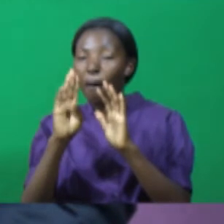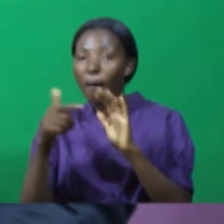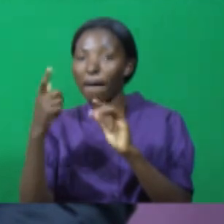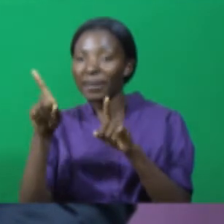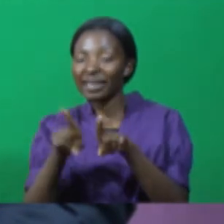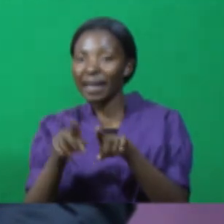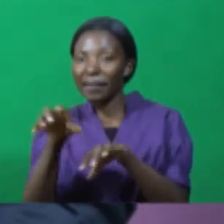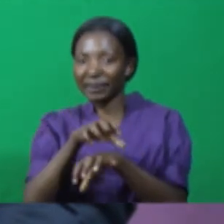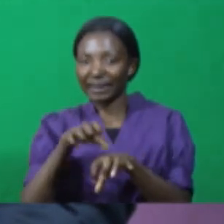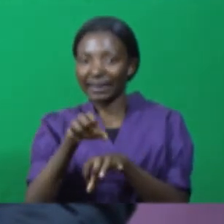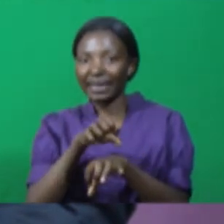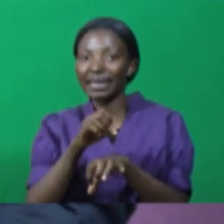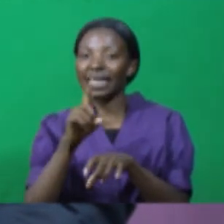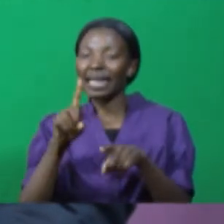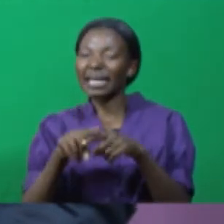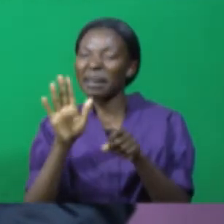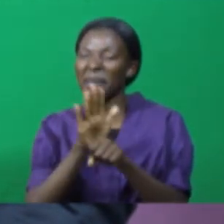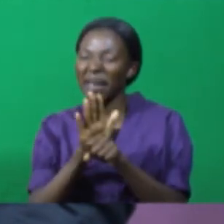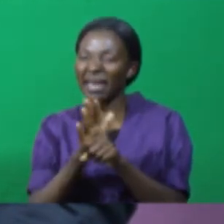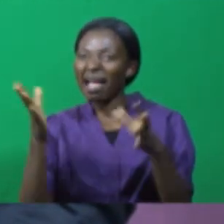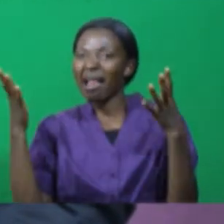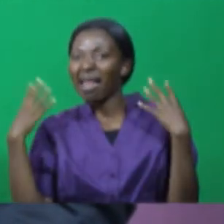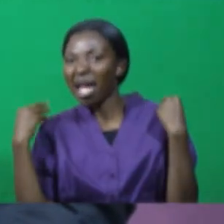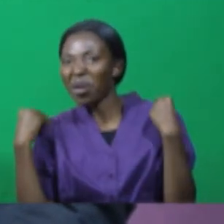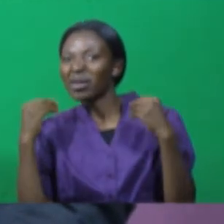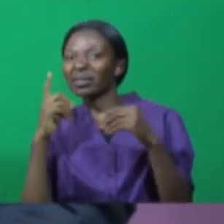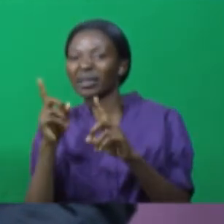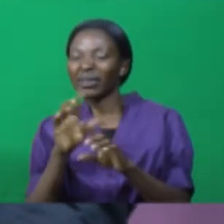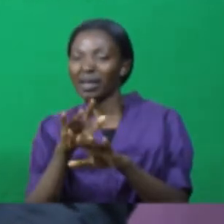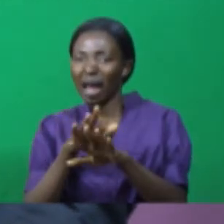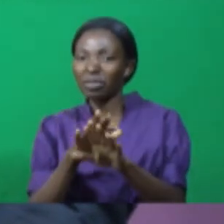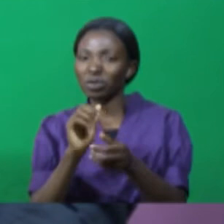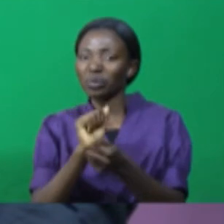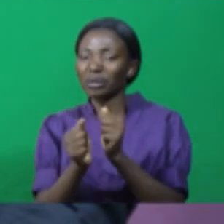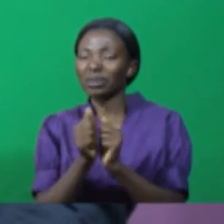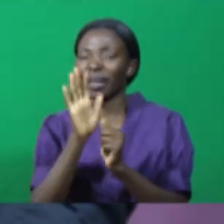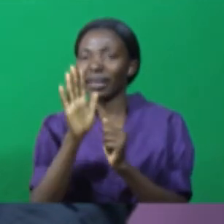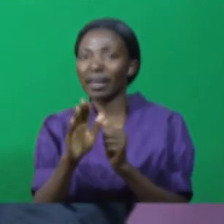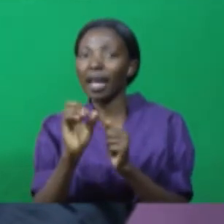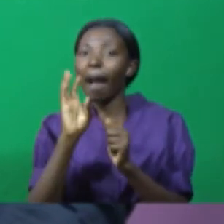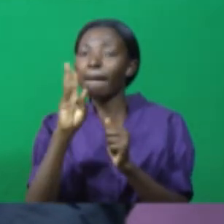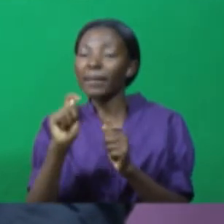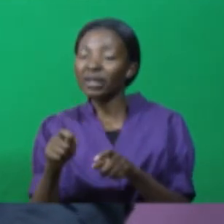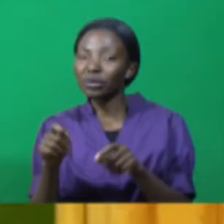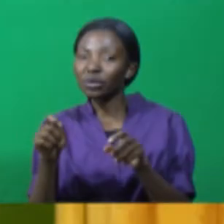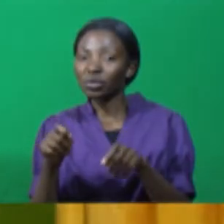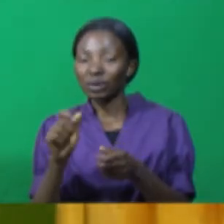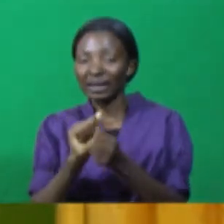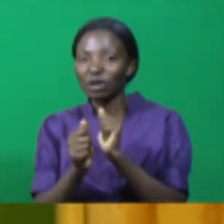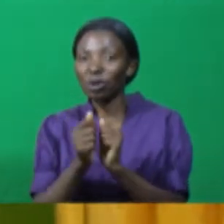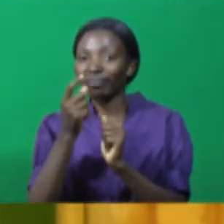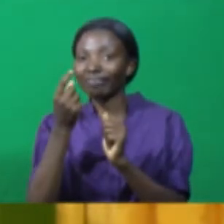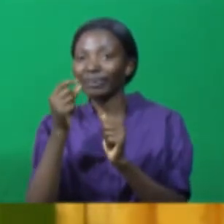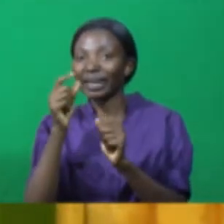kukuwandira ndichanyatso vadzinga pamberi pako kusvikira mava vazhinji upiwe nyika ive nhaka yako Urikuona kuti